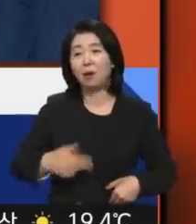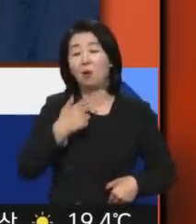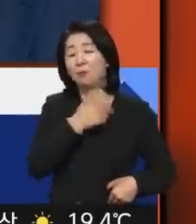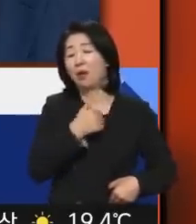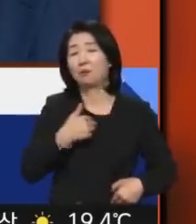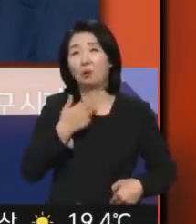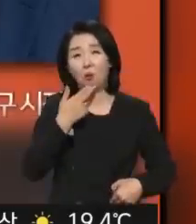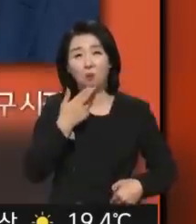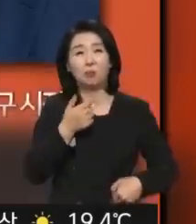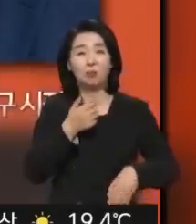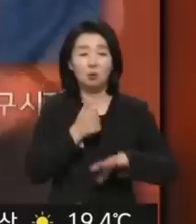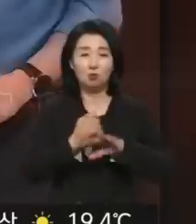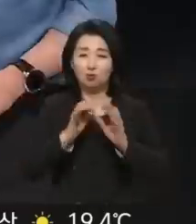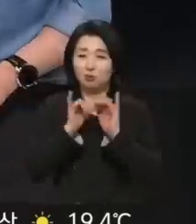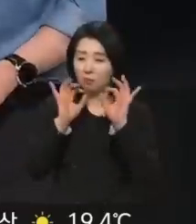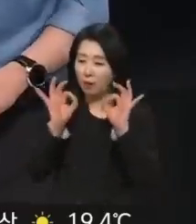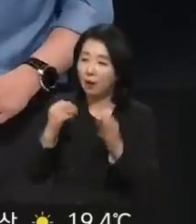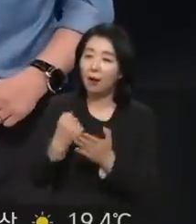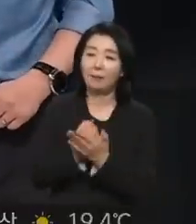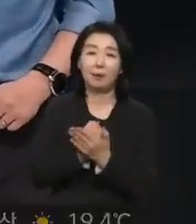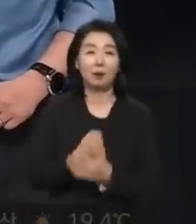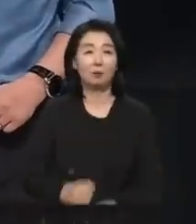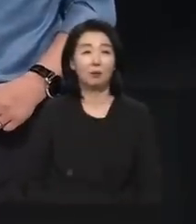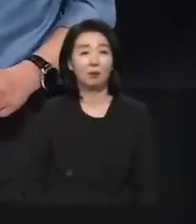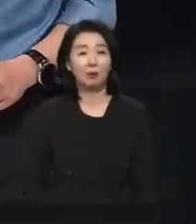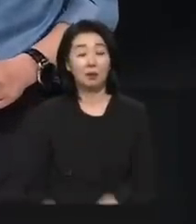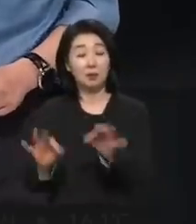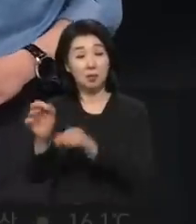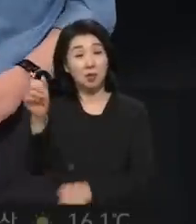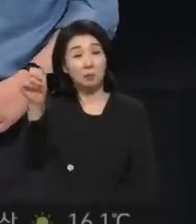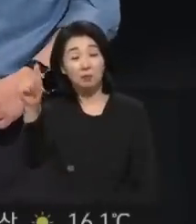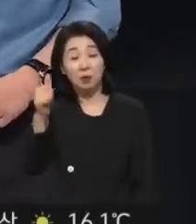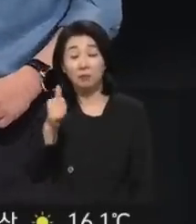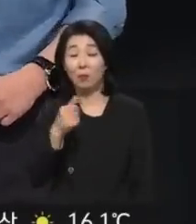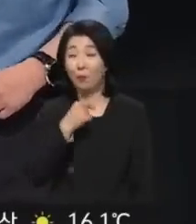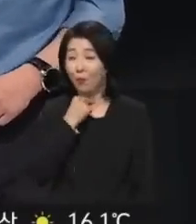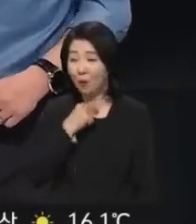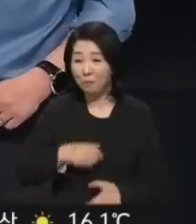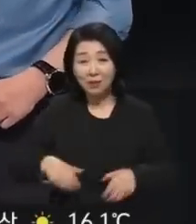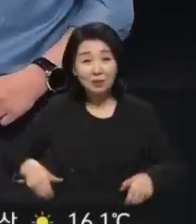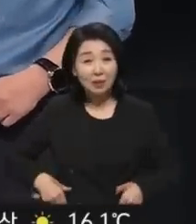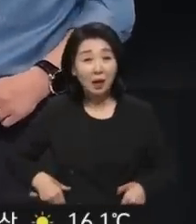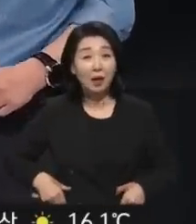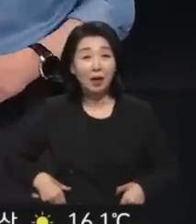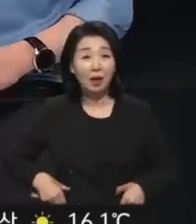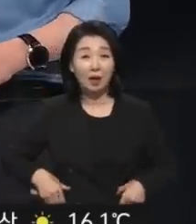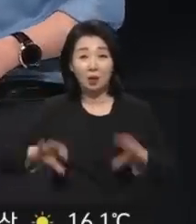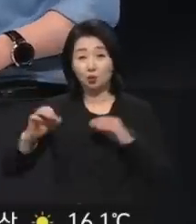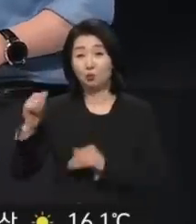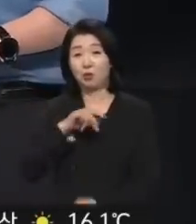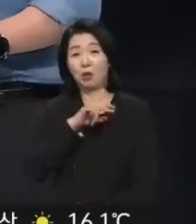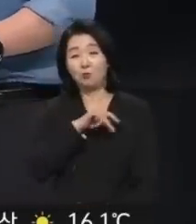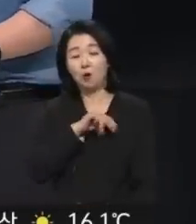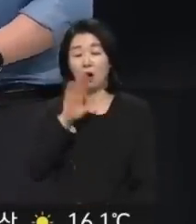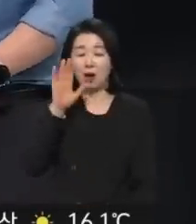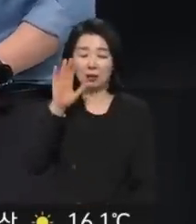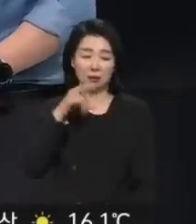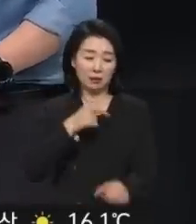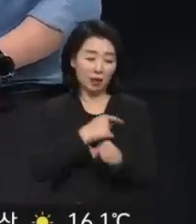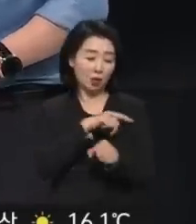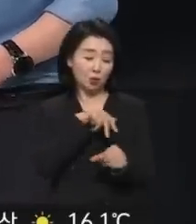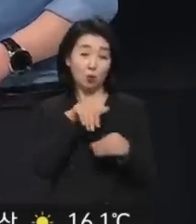안타깝게 보죠. 김 대표에게 요구한 배짱. 국민의원들 차기 총선을 염두에